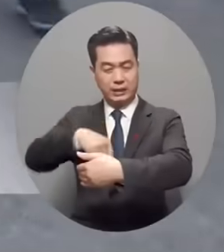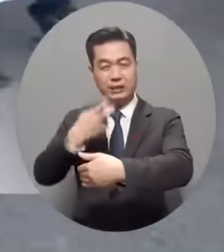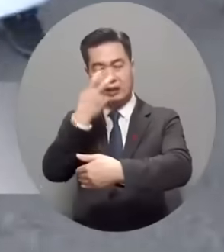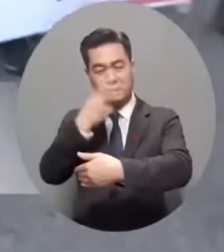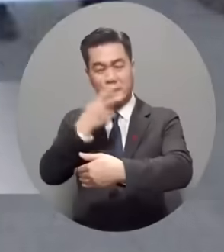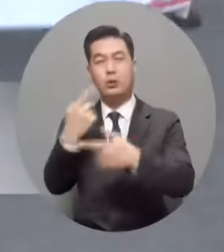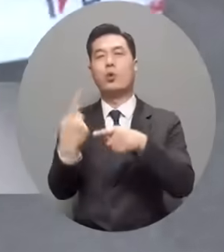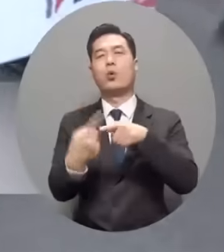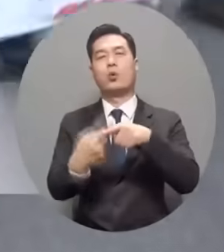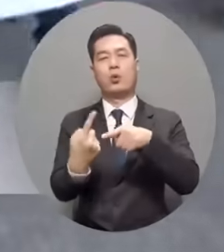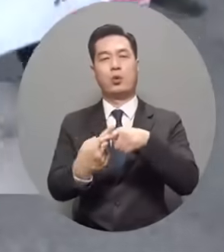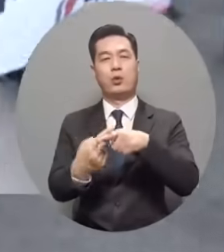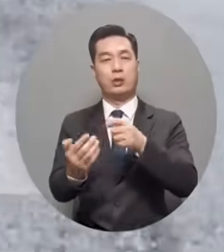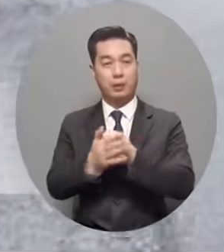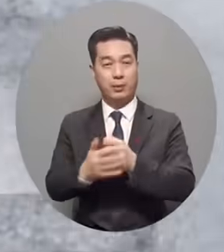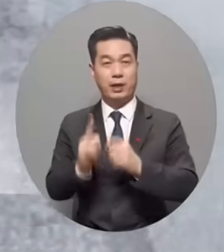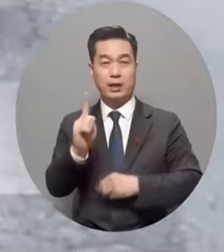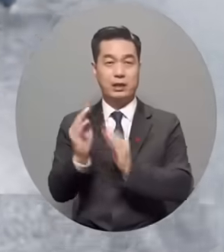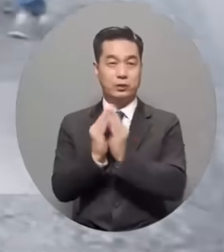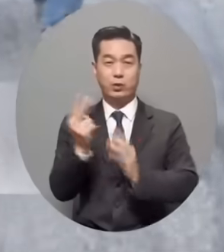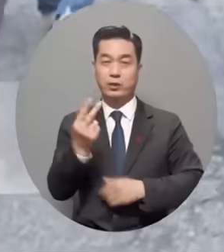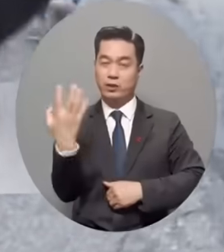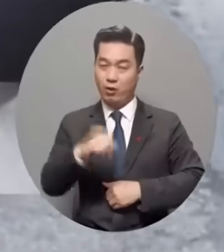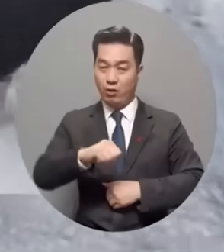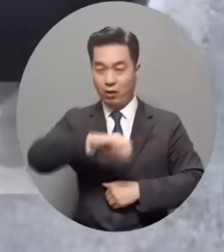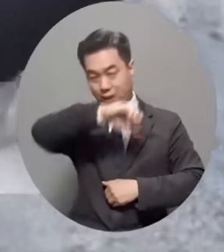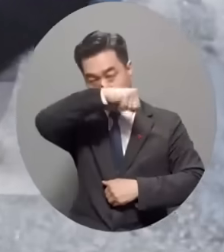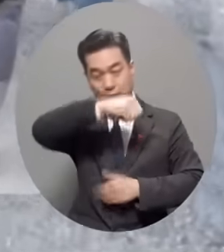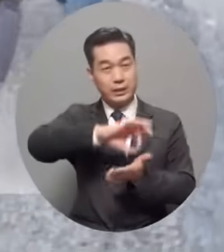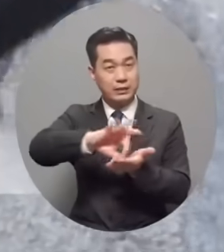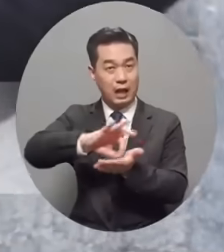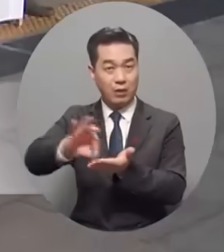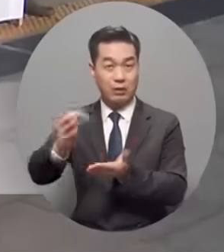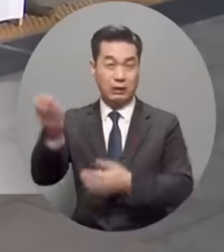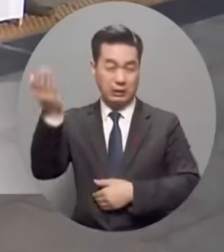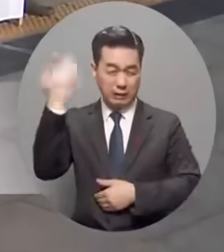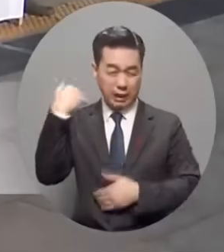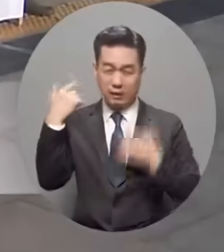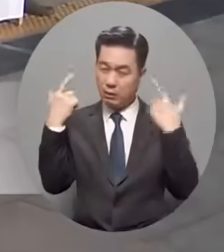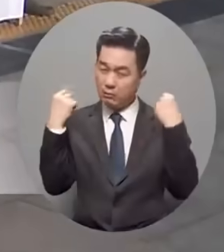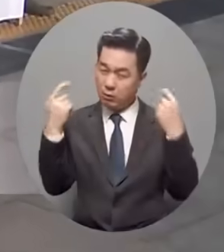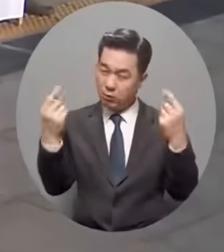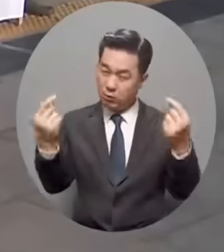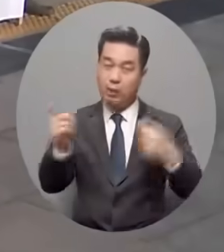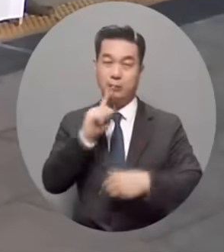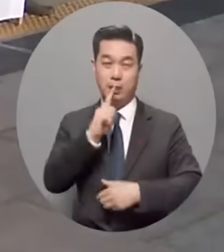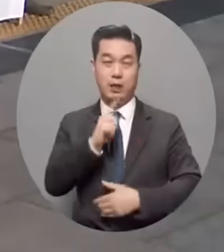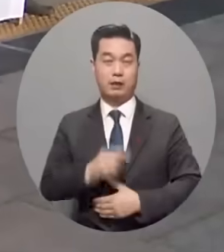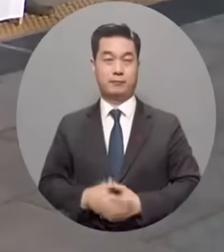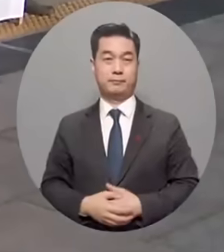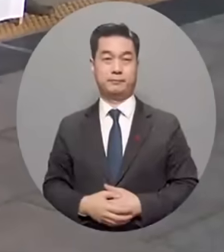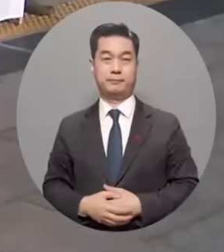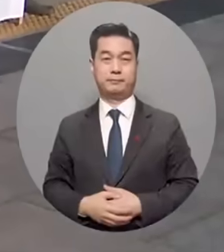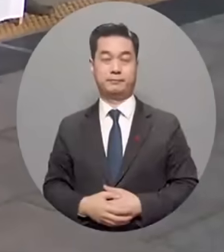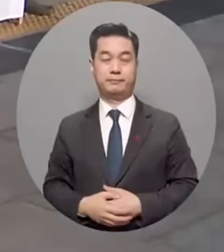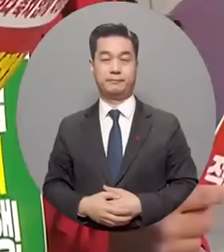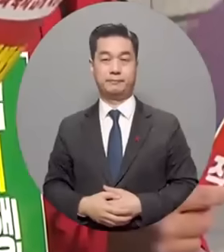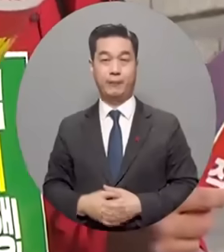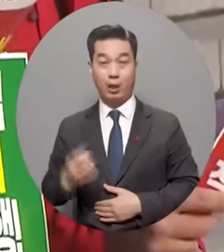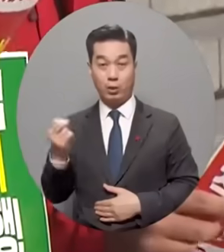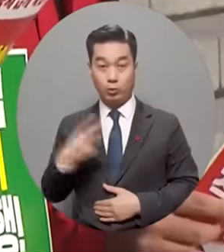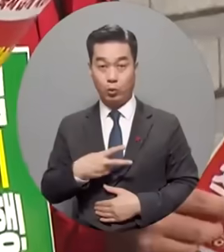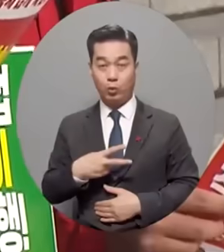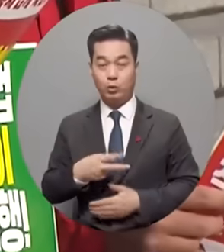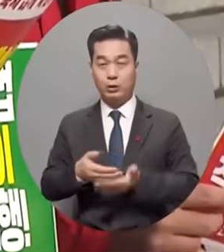없고 1조 2천억 원 재정 투입 역시 전년과 크게 다를 바 없다고 지적했습니다. 또